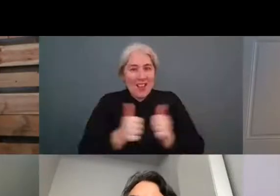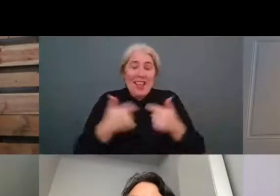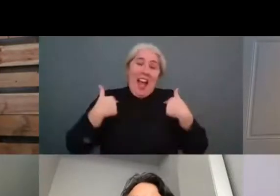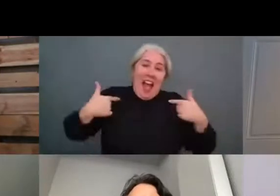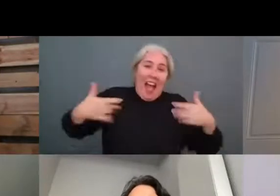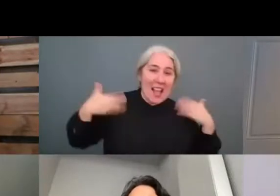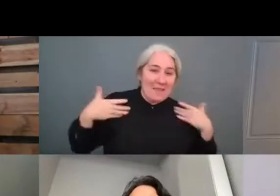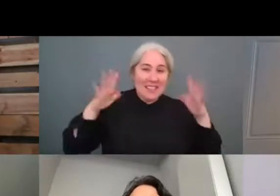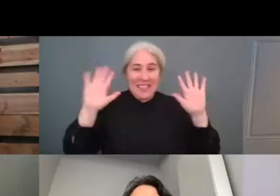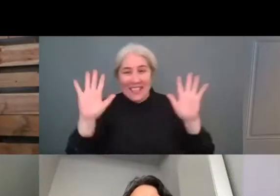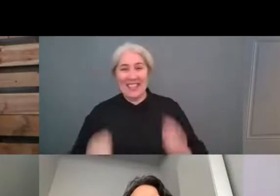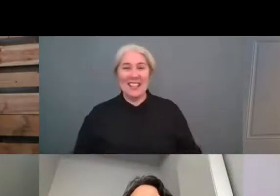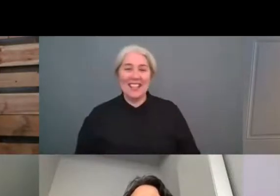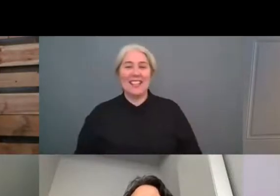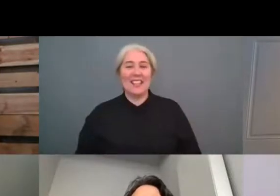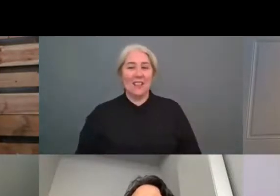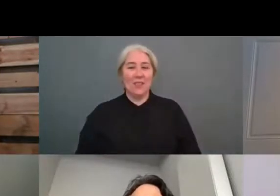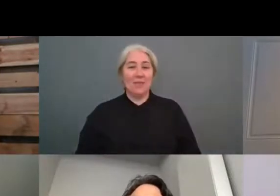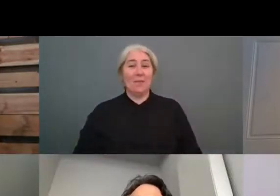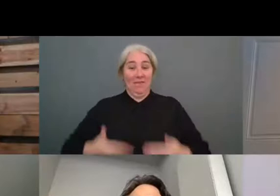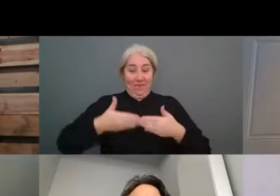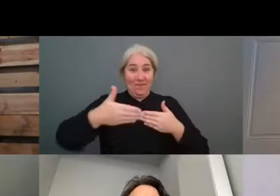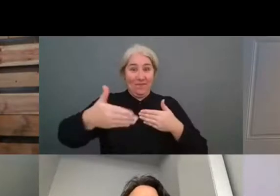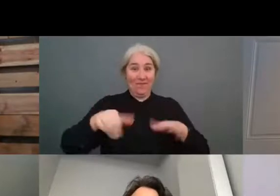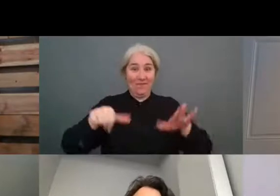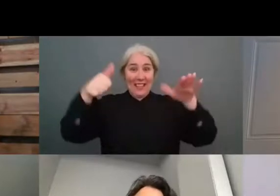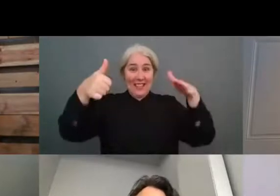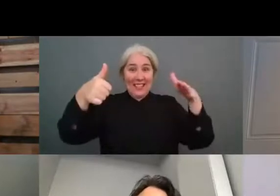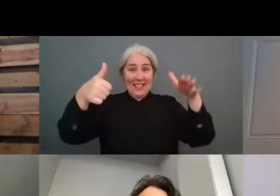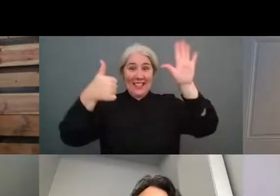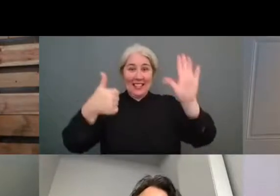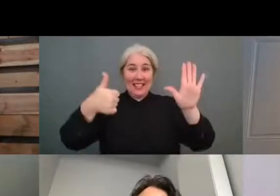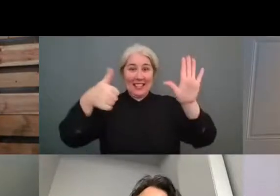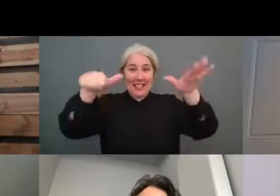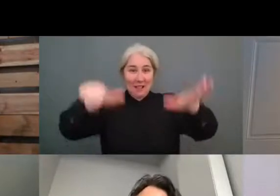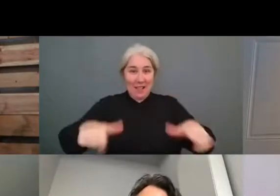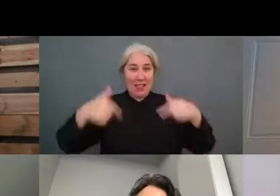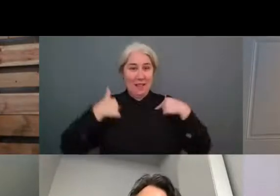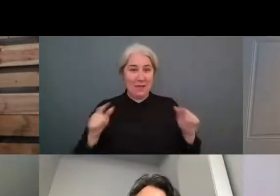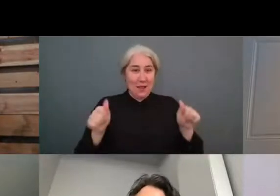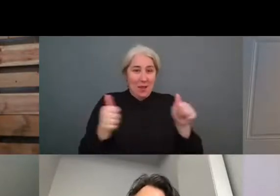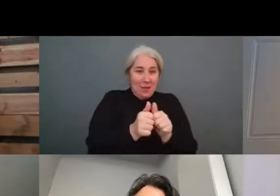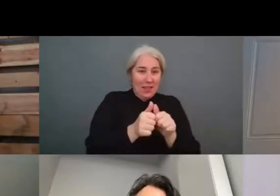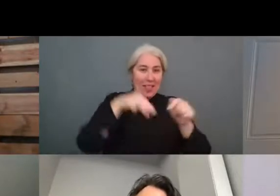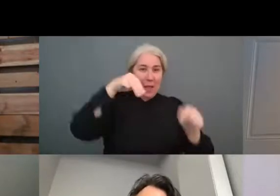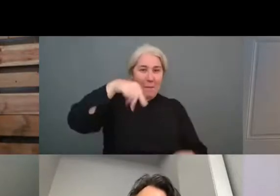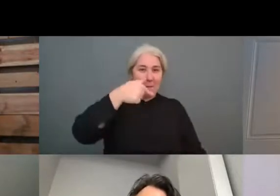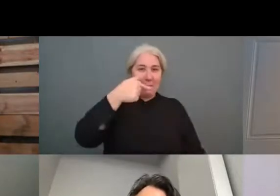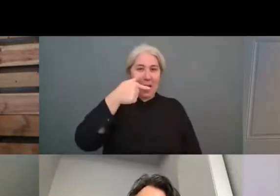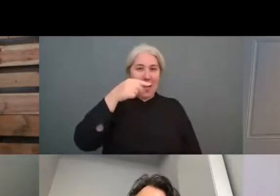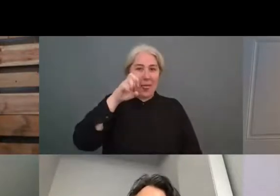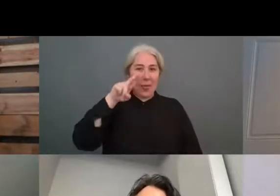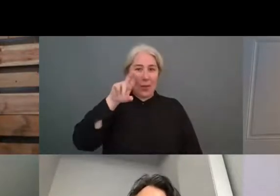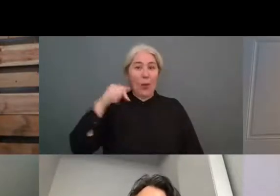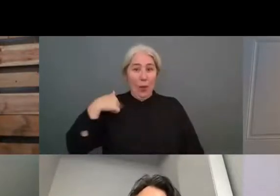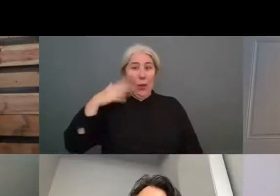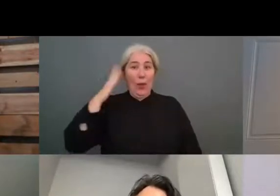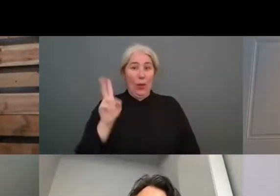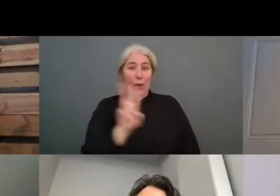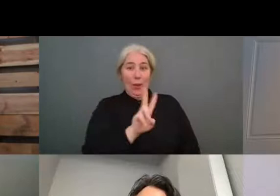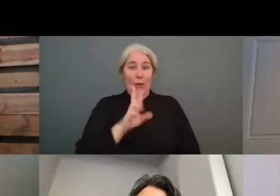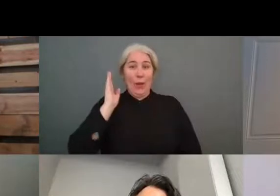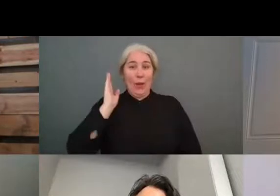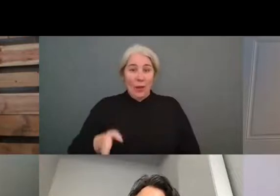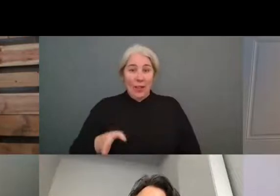et emalia traverser le lac navigable le plus haut du monde et on a cette envie avec mathieu et avec toute notre équipe de